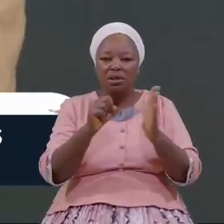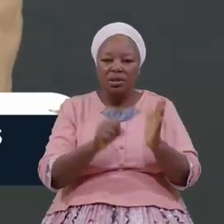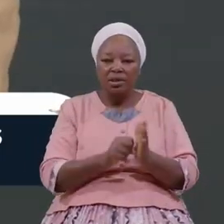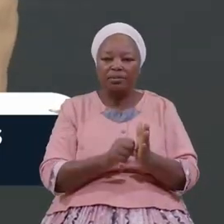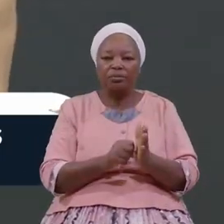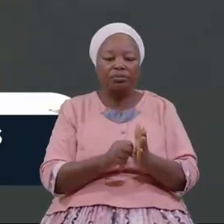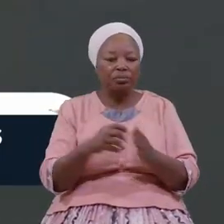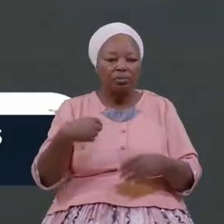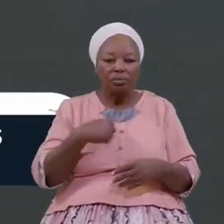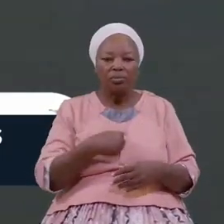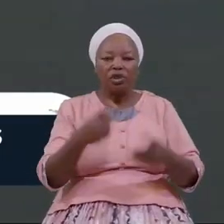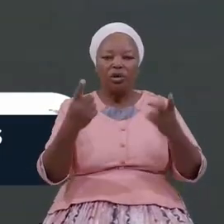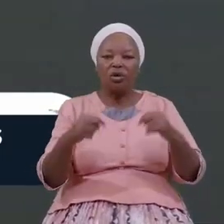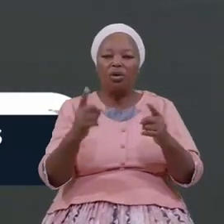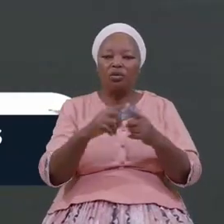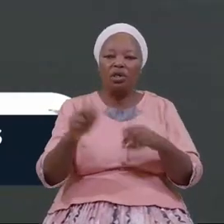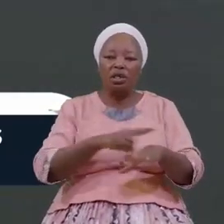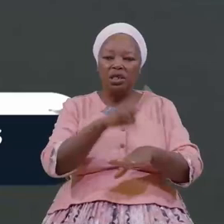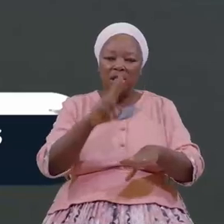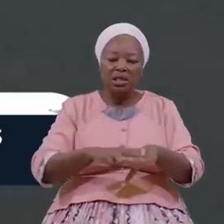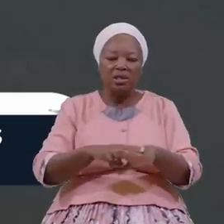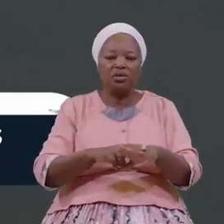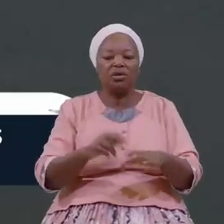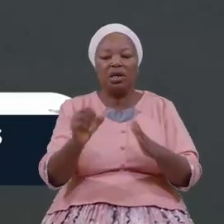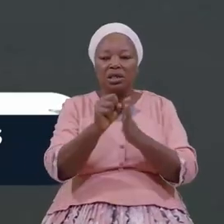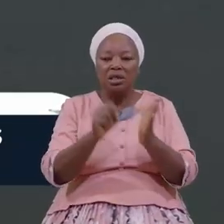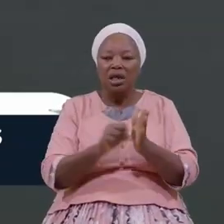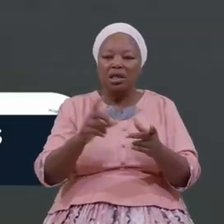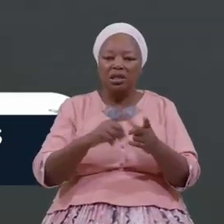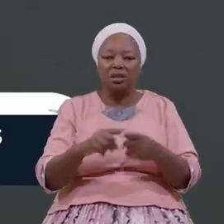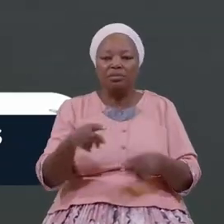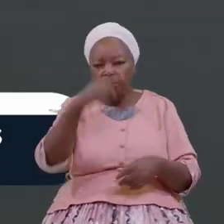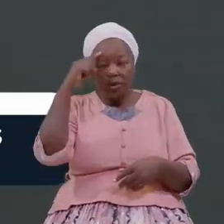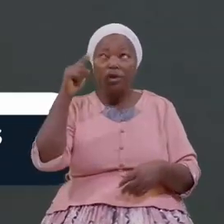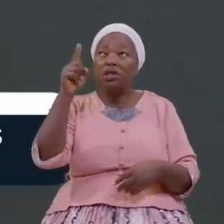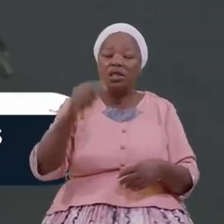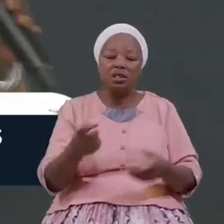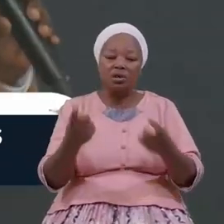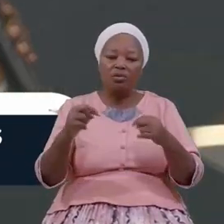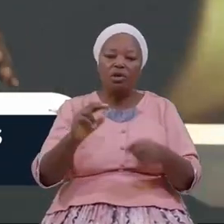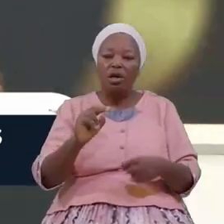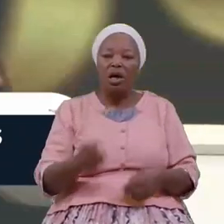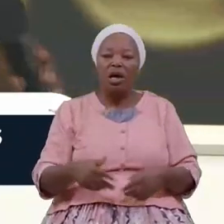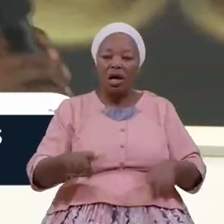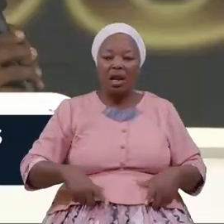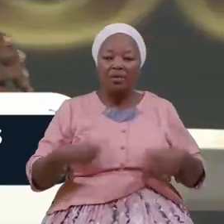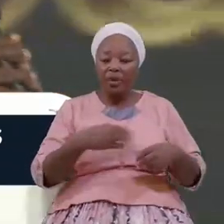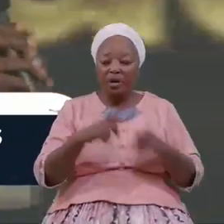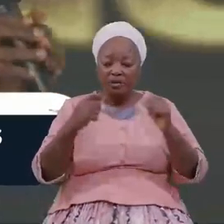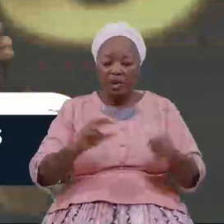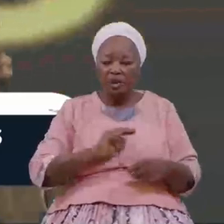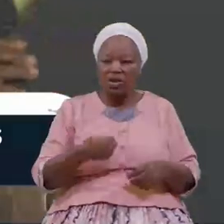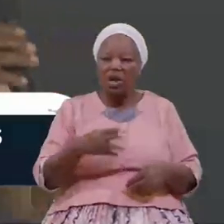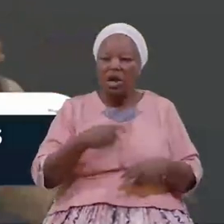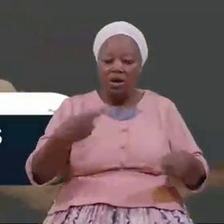surnaturel. Nous quittons l'état. Nous sommes à l'état naturel parce qu'il est venu dans notre